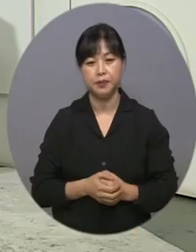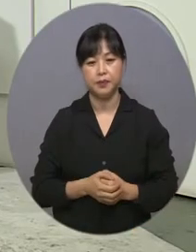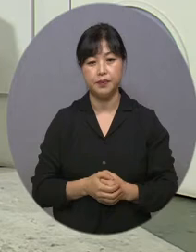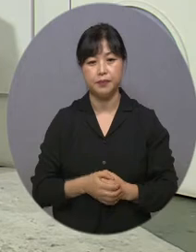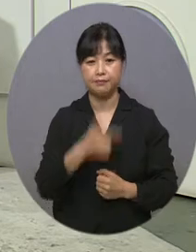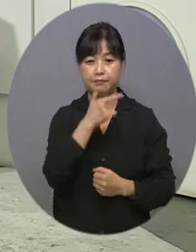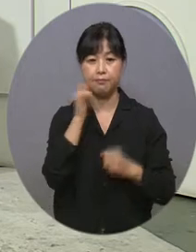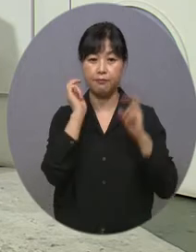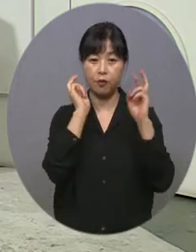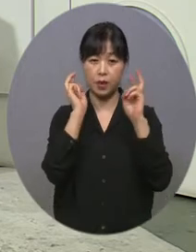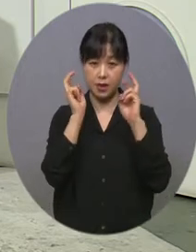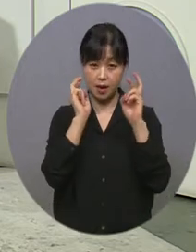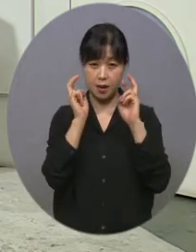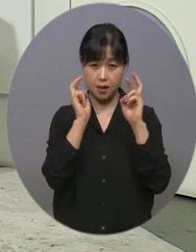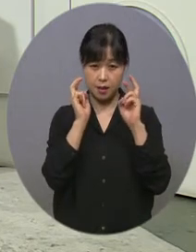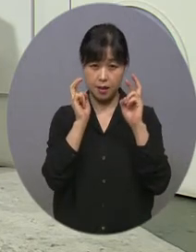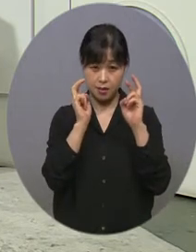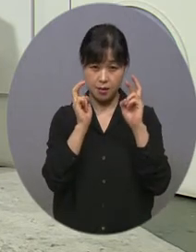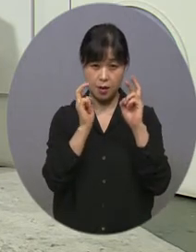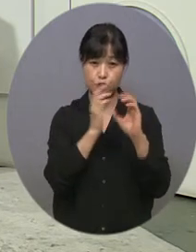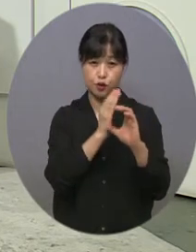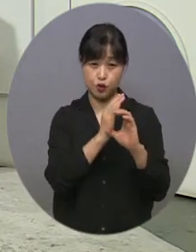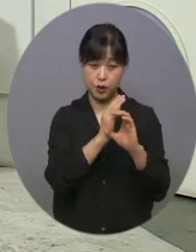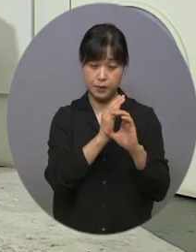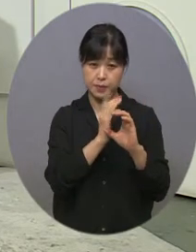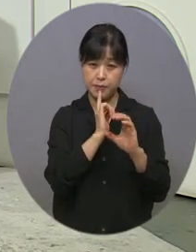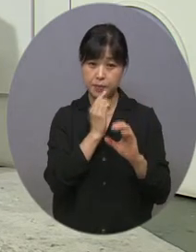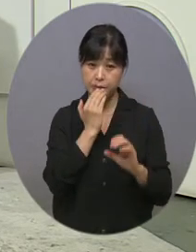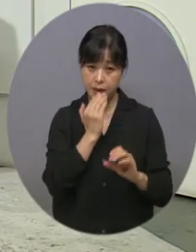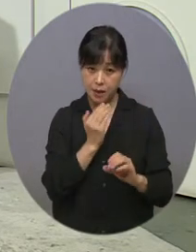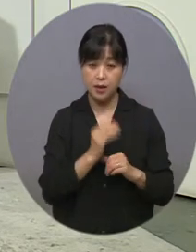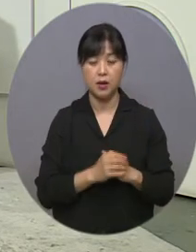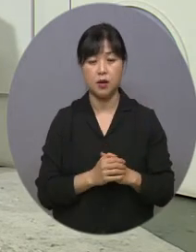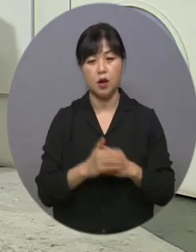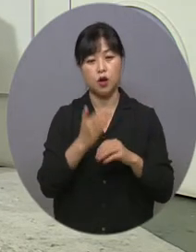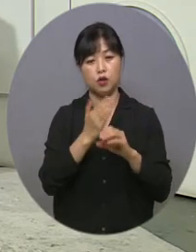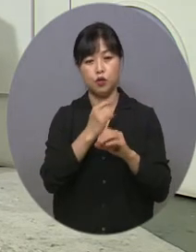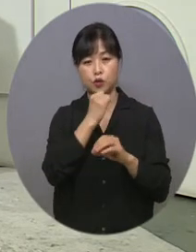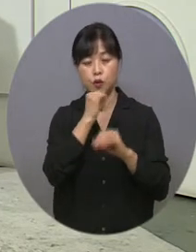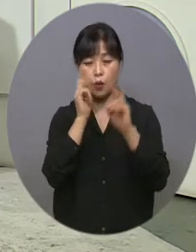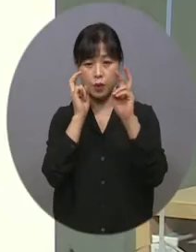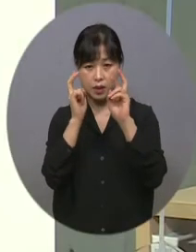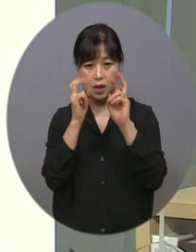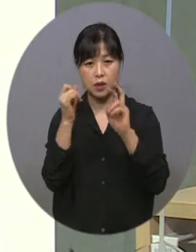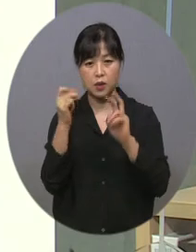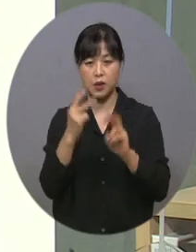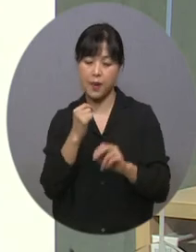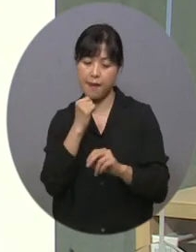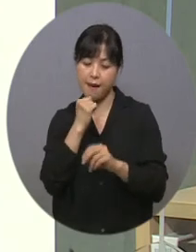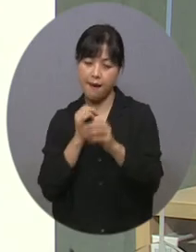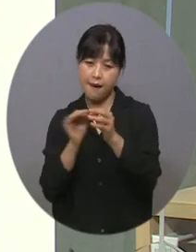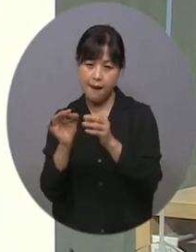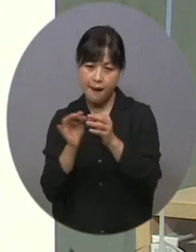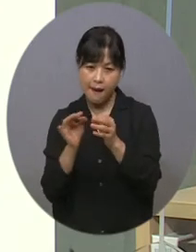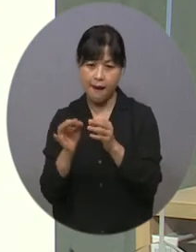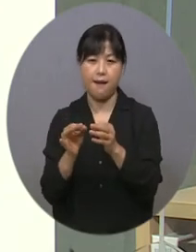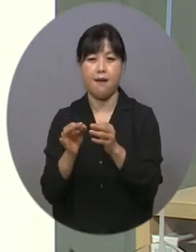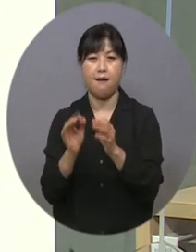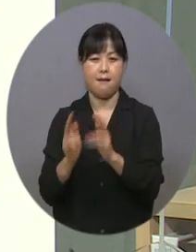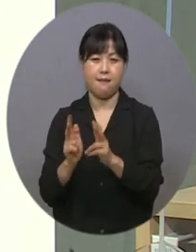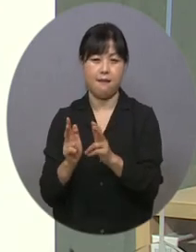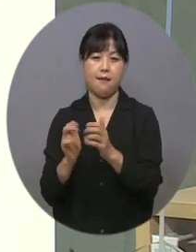이제 대기업들 예. 위주로 얘기할 수 있는 것이고 예. 중소기업이라든가 소상공인들도